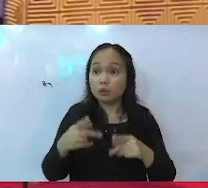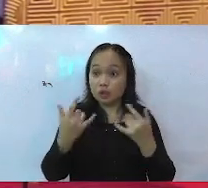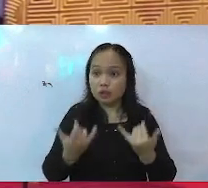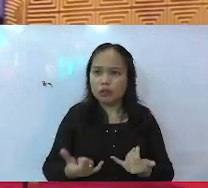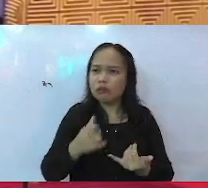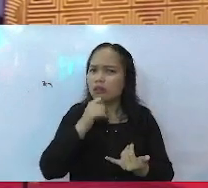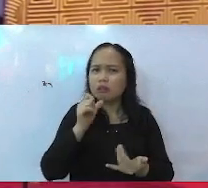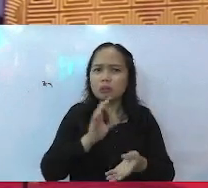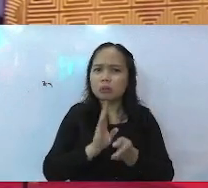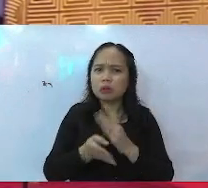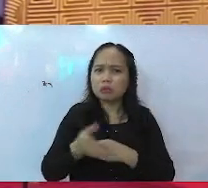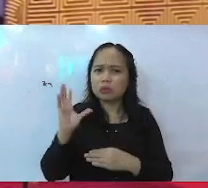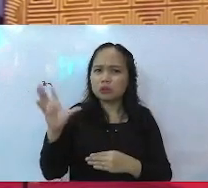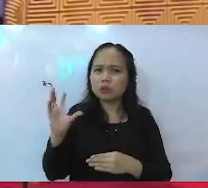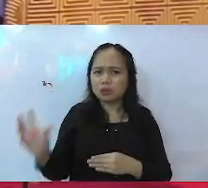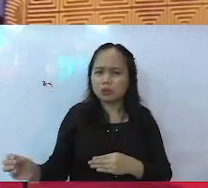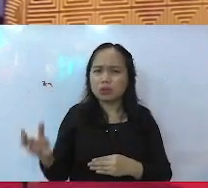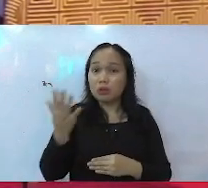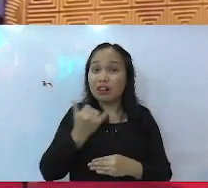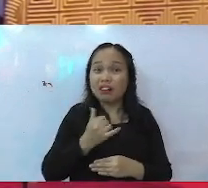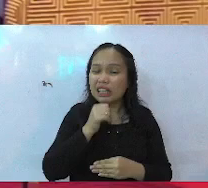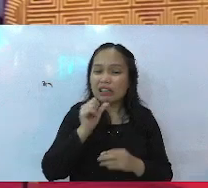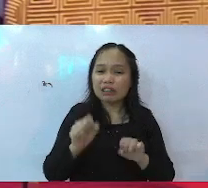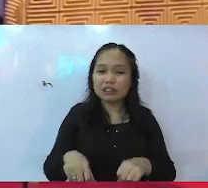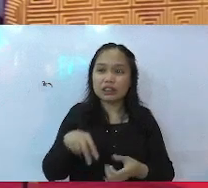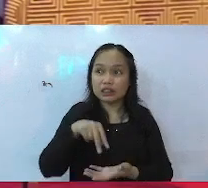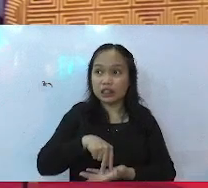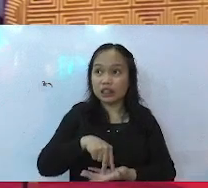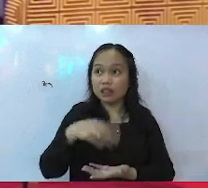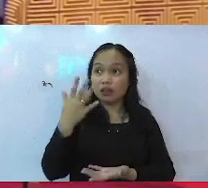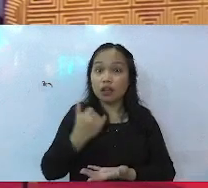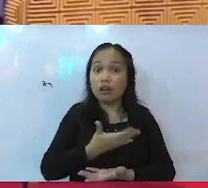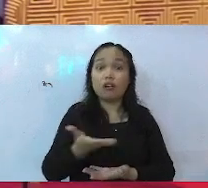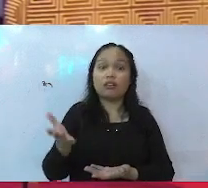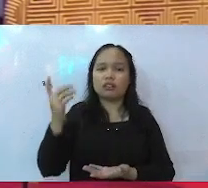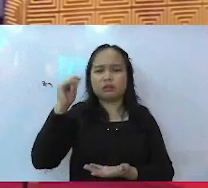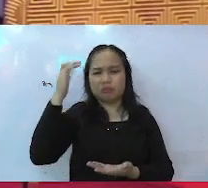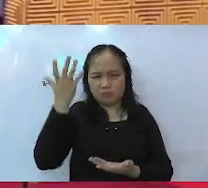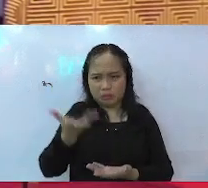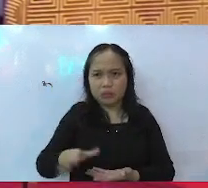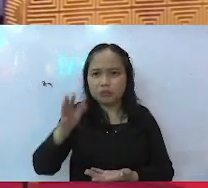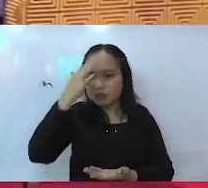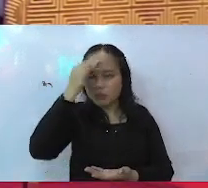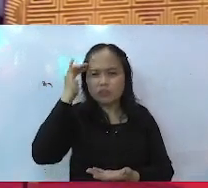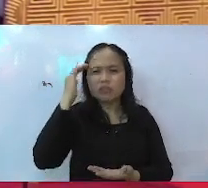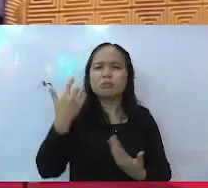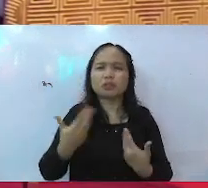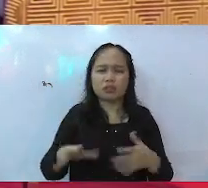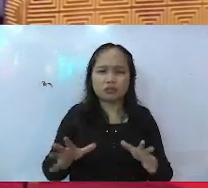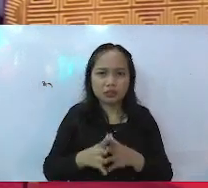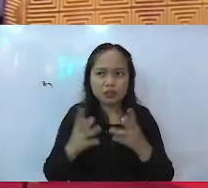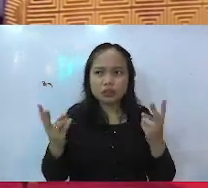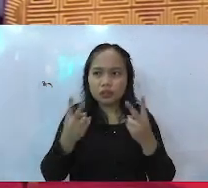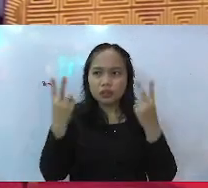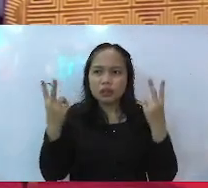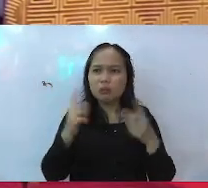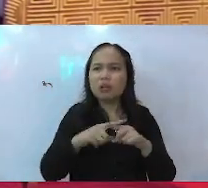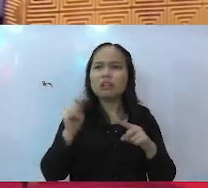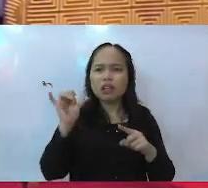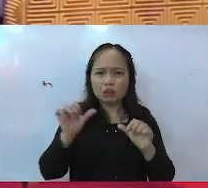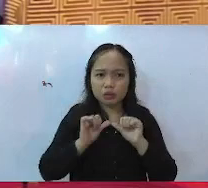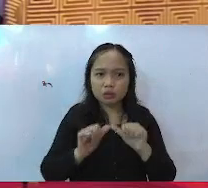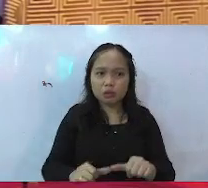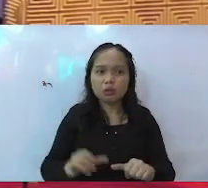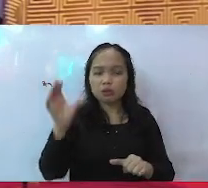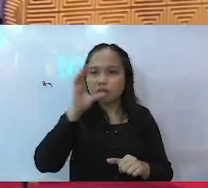makapag-stay na sila mag-stand up kasi nakakalimutan na nila Victorious na kayo eh naghahanap pa kayo ng kung